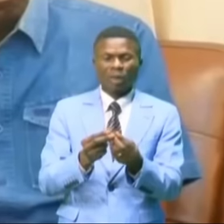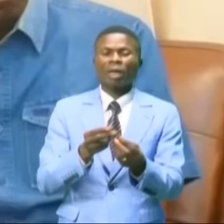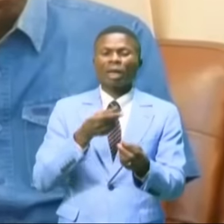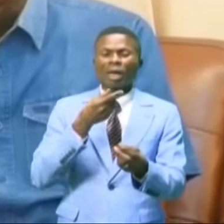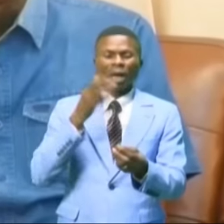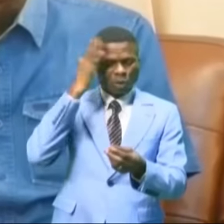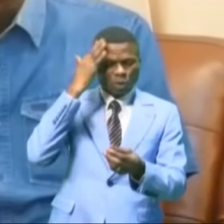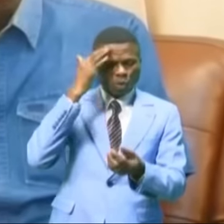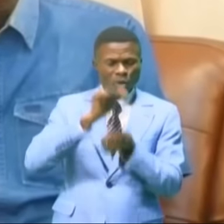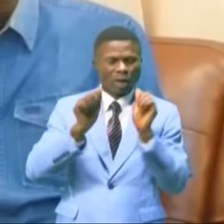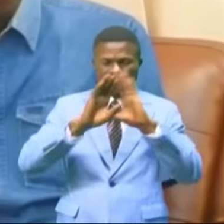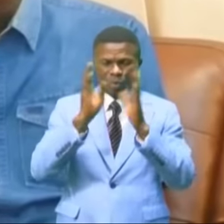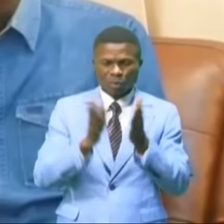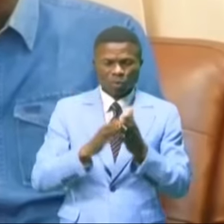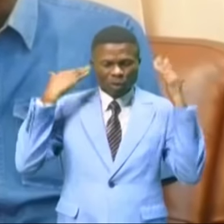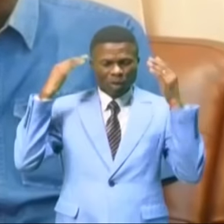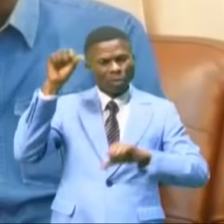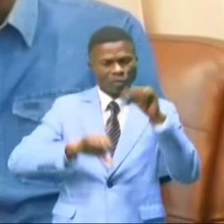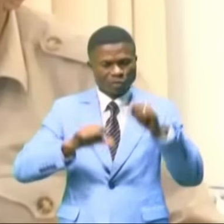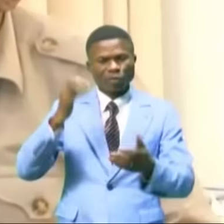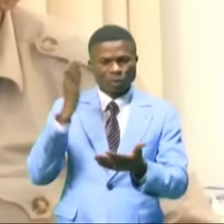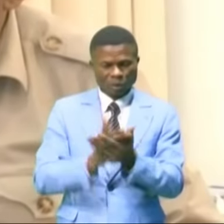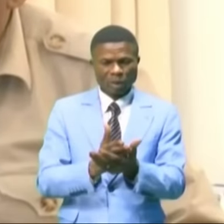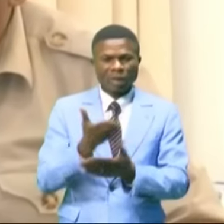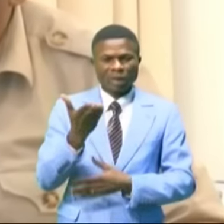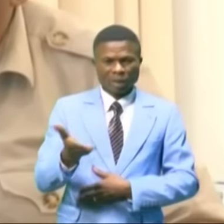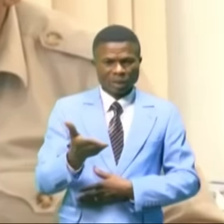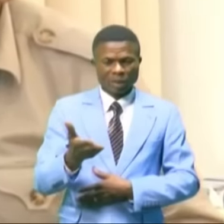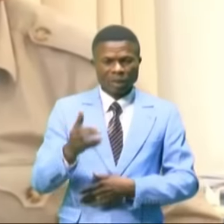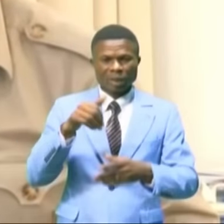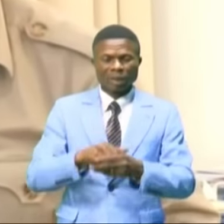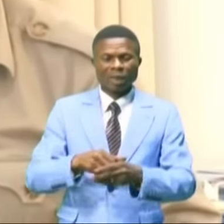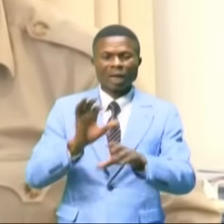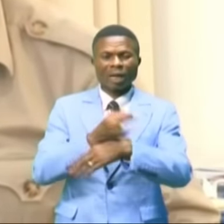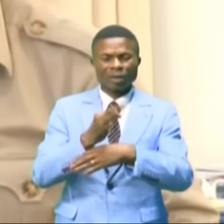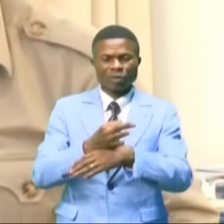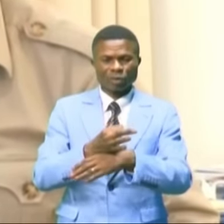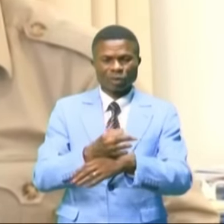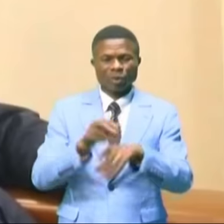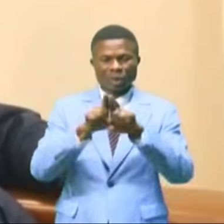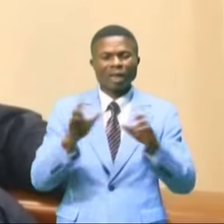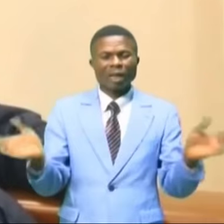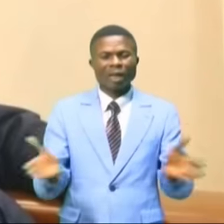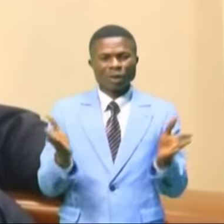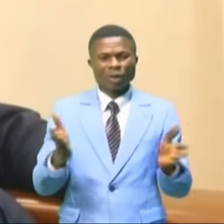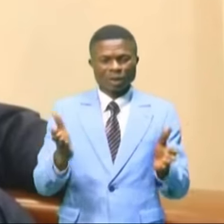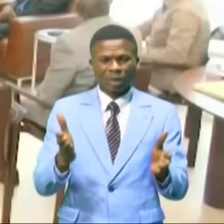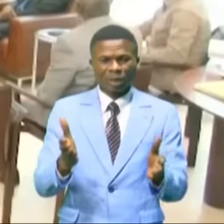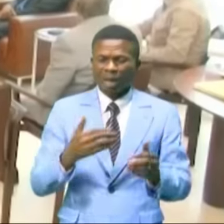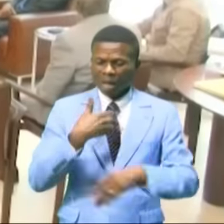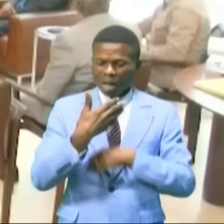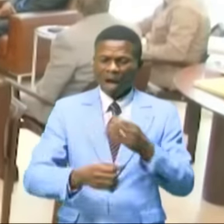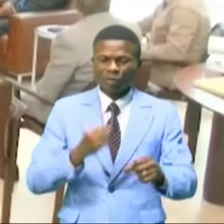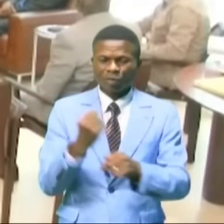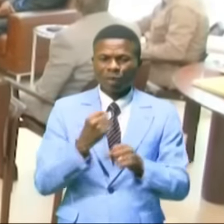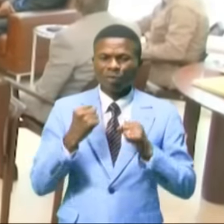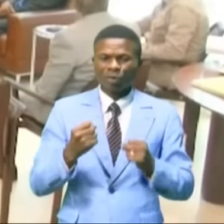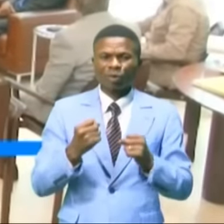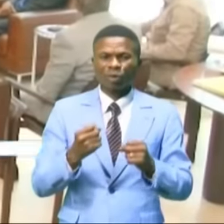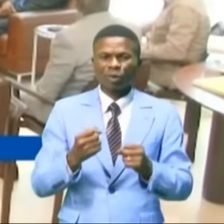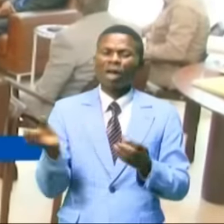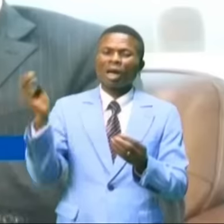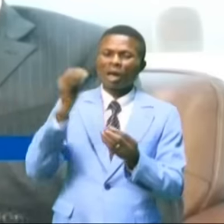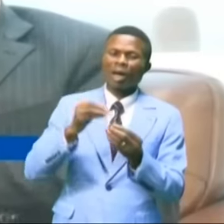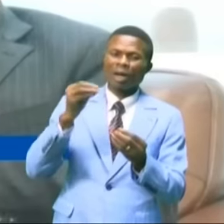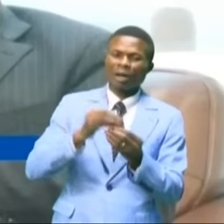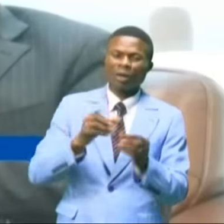et la diabolisation de ce digne fils du pays dans les réseaux sociaux et l'a encouragé à décupler les efforts pour dupliquer au niveau du